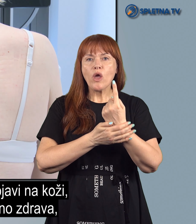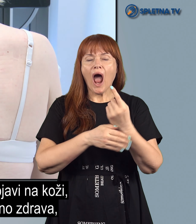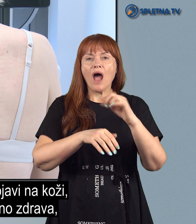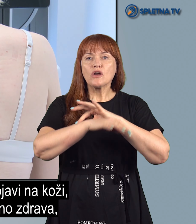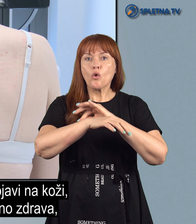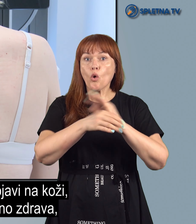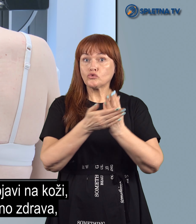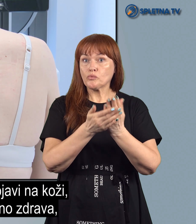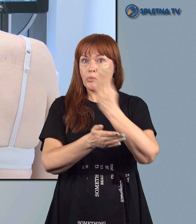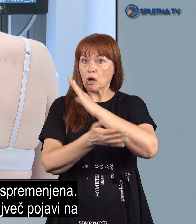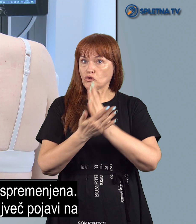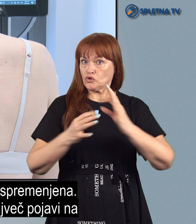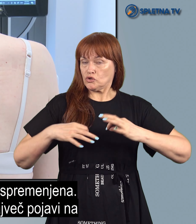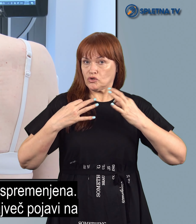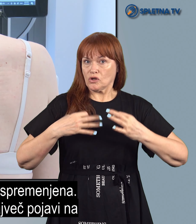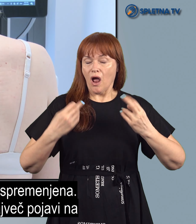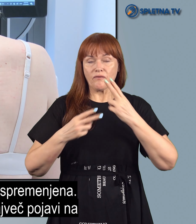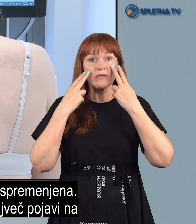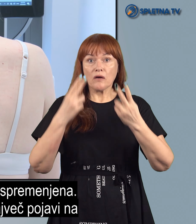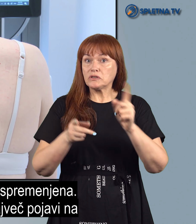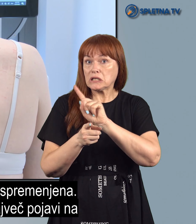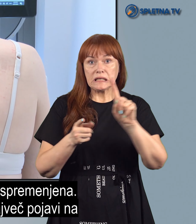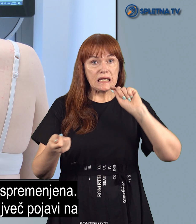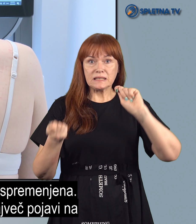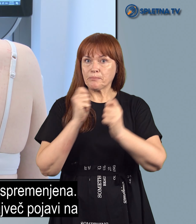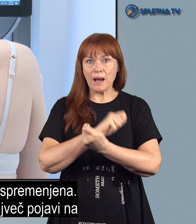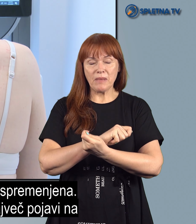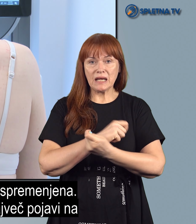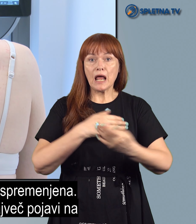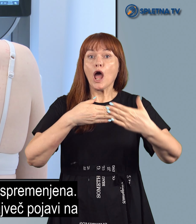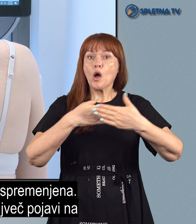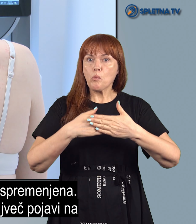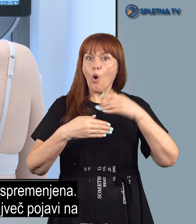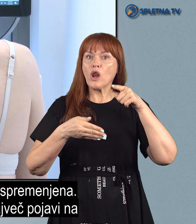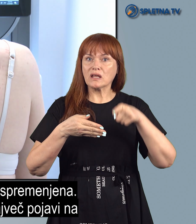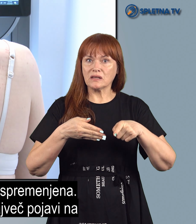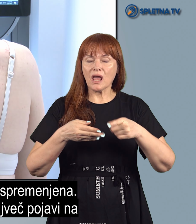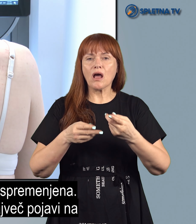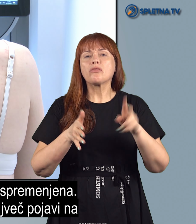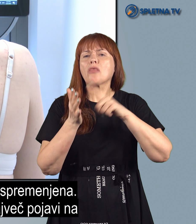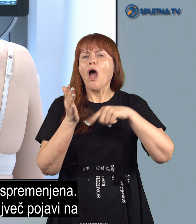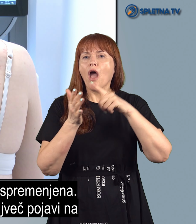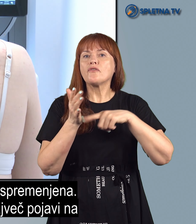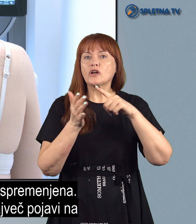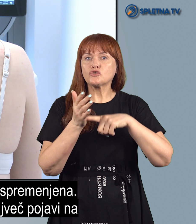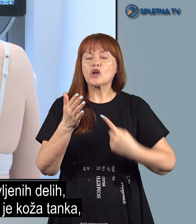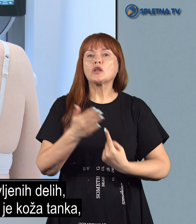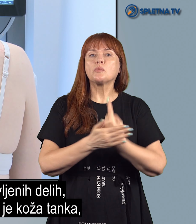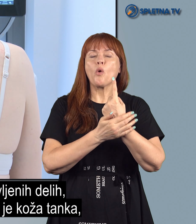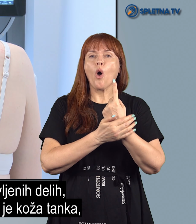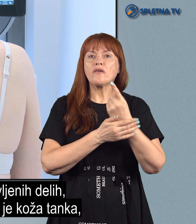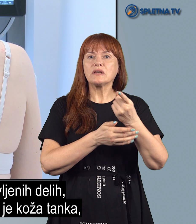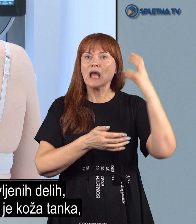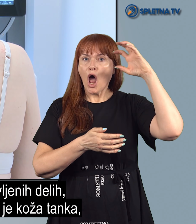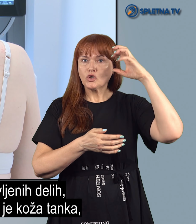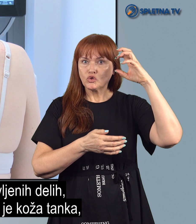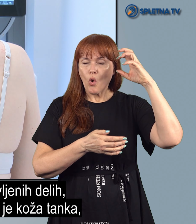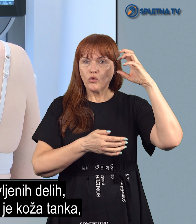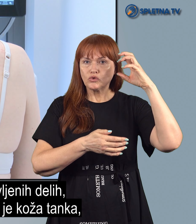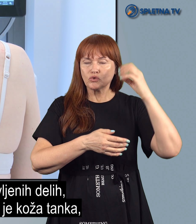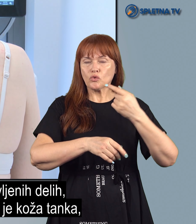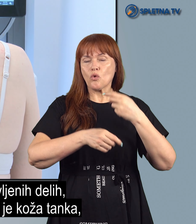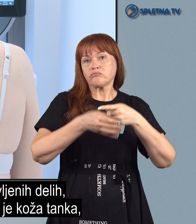predhodno zdrava, torej na videz nespremenjena. Poleg tega se največkrat, kot smo rekli, pojavi na soncu